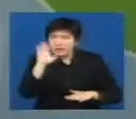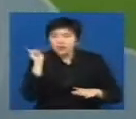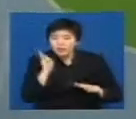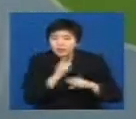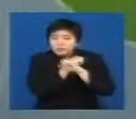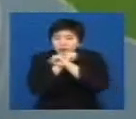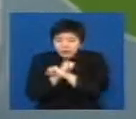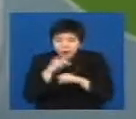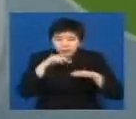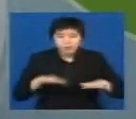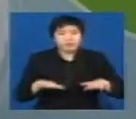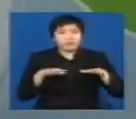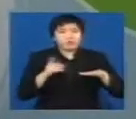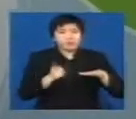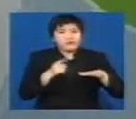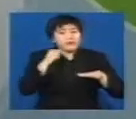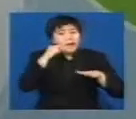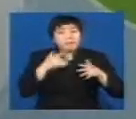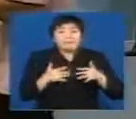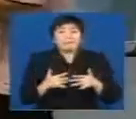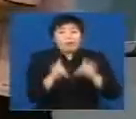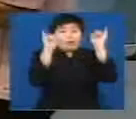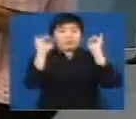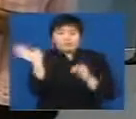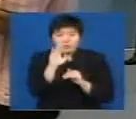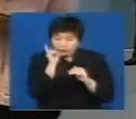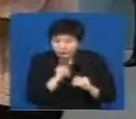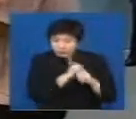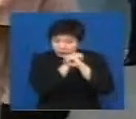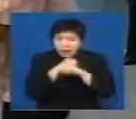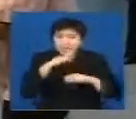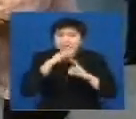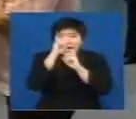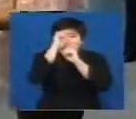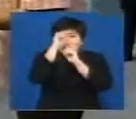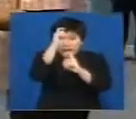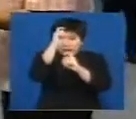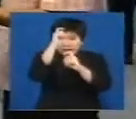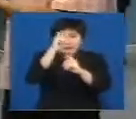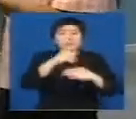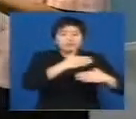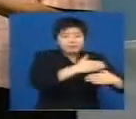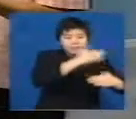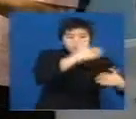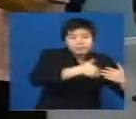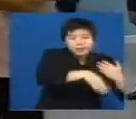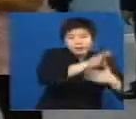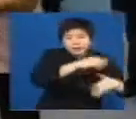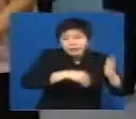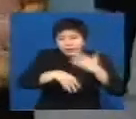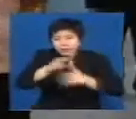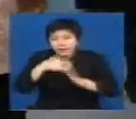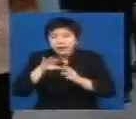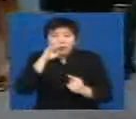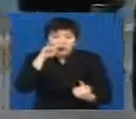การคนไหนไม่มีใครคิดจะทิ้งน้ำนะเอาออกเฉพาะส่วนเกินที่เป็นอันตรายนะฮะแล้วก็เฉพาะช่วงอันตรายเท่